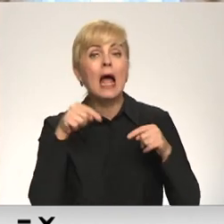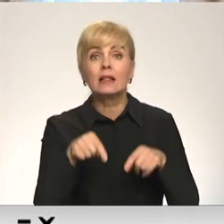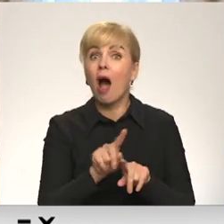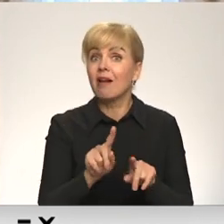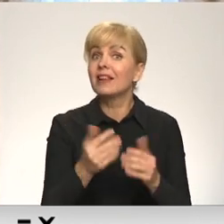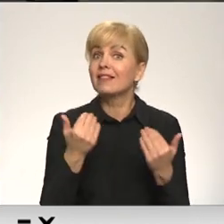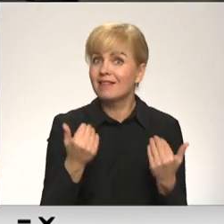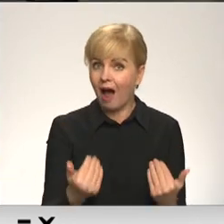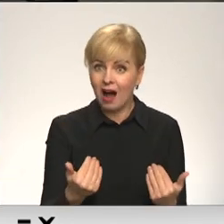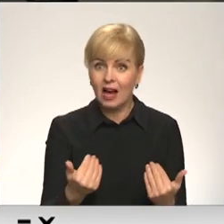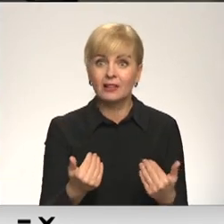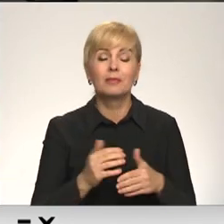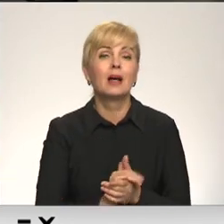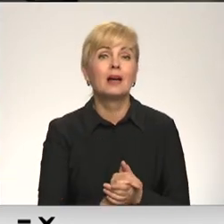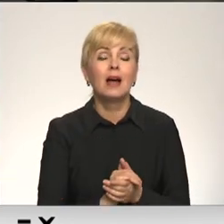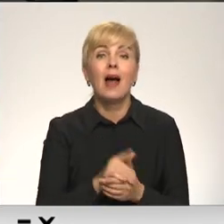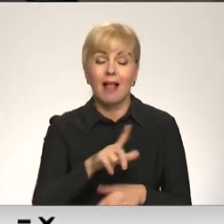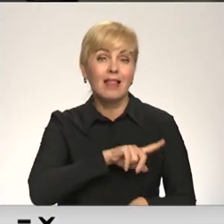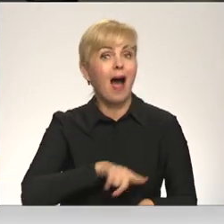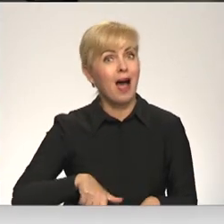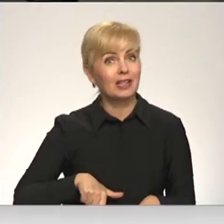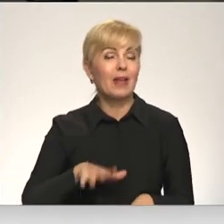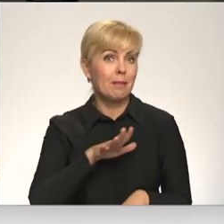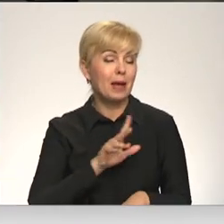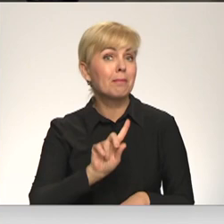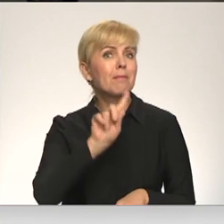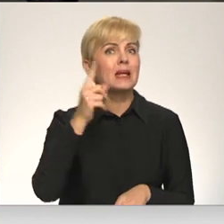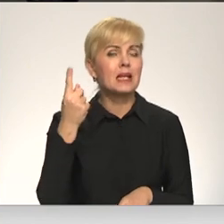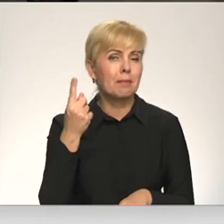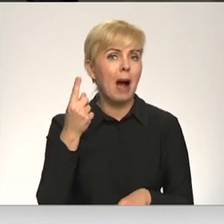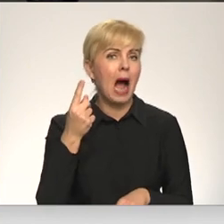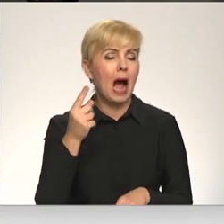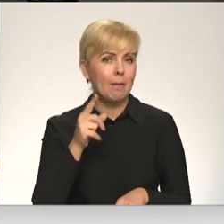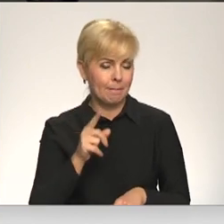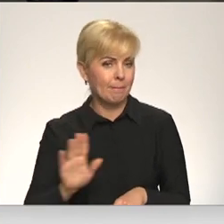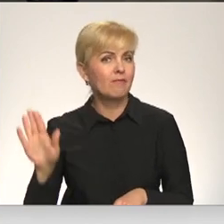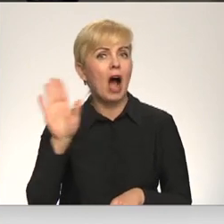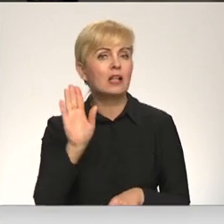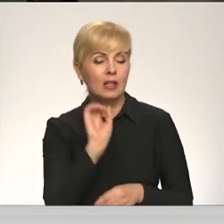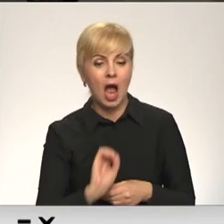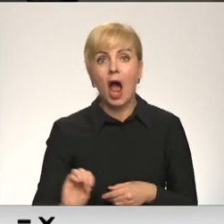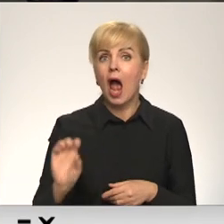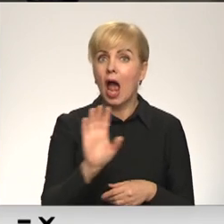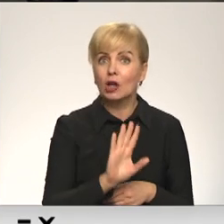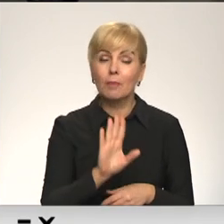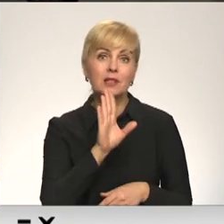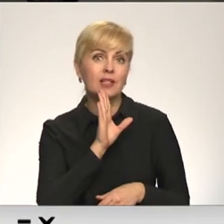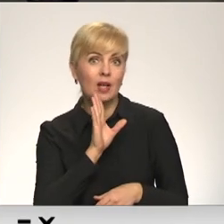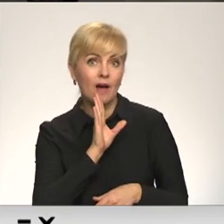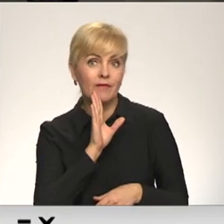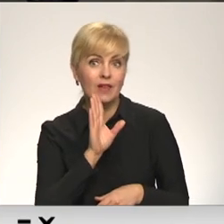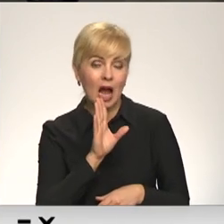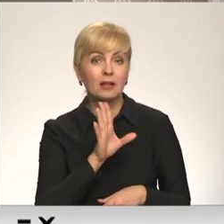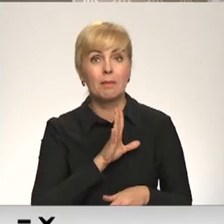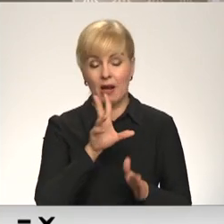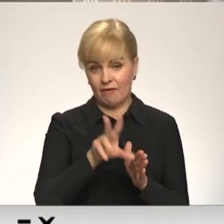arī tagad. Neaizmirsīsim, ka Latvija bija viena no pirmajām valstīm Eiropā, kur sievietēm bija